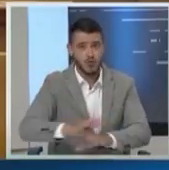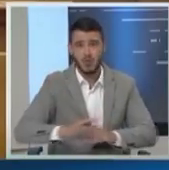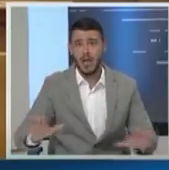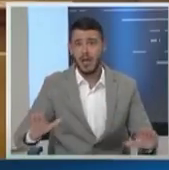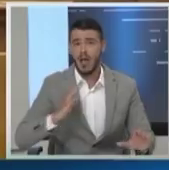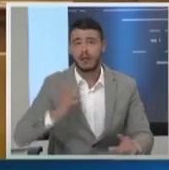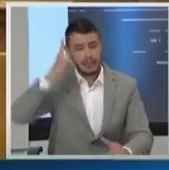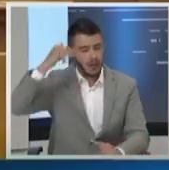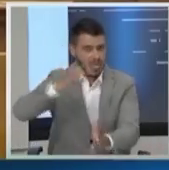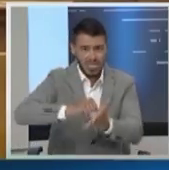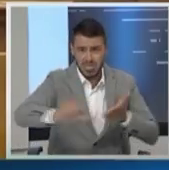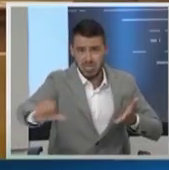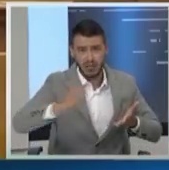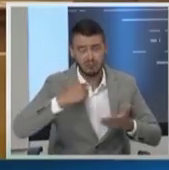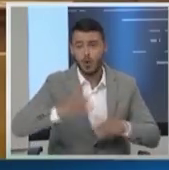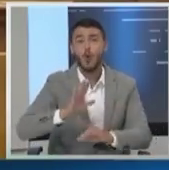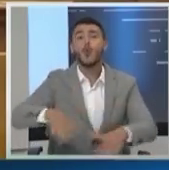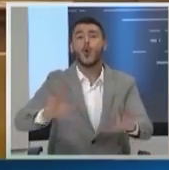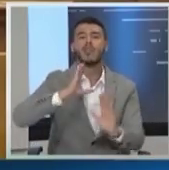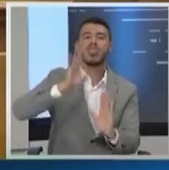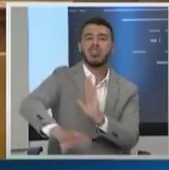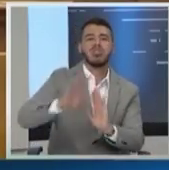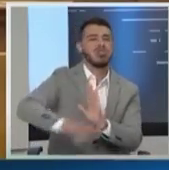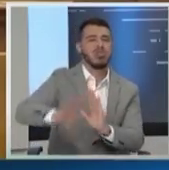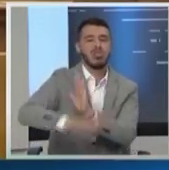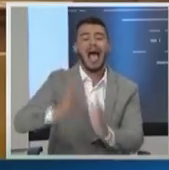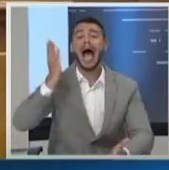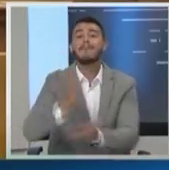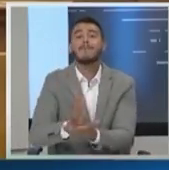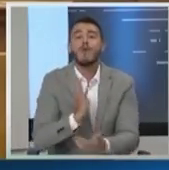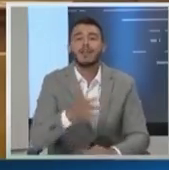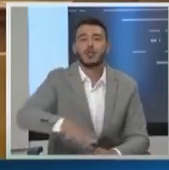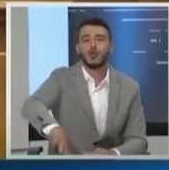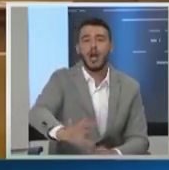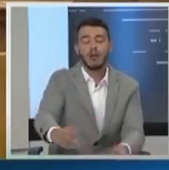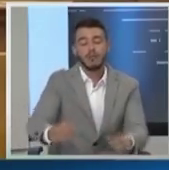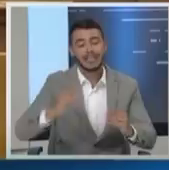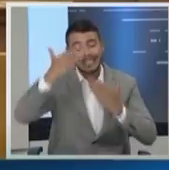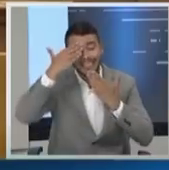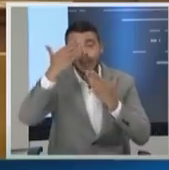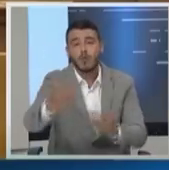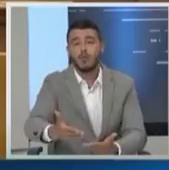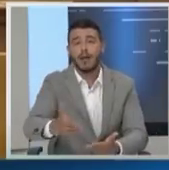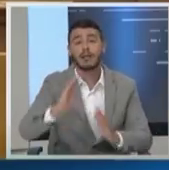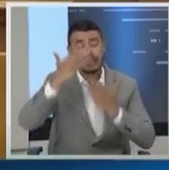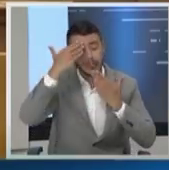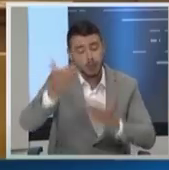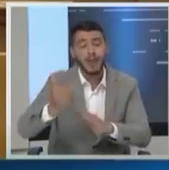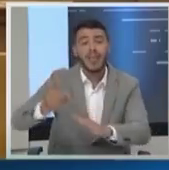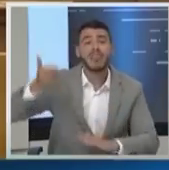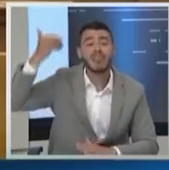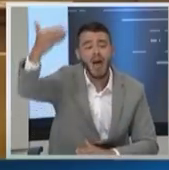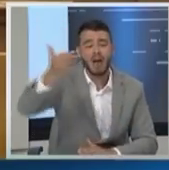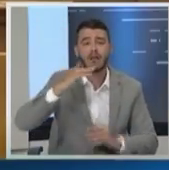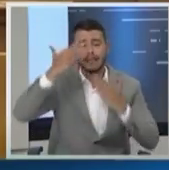ξεγράψουμε, όχι μόνο δεν επιθυμούμε να υποτιμήσουμε, αλλά αυτή την ετιμιγορία την τιμούμε και θα την τιμούμε. Γιατί